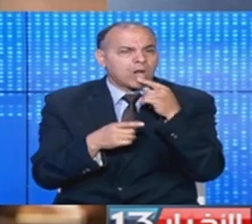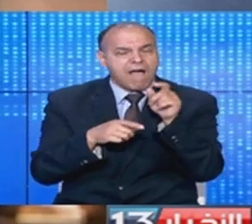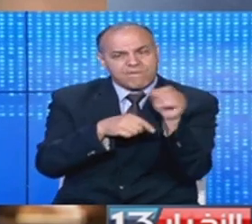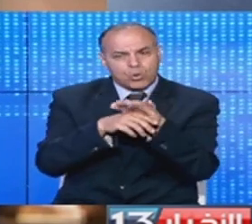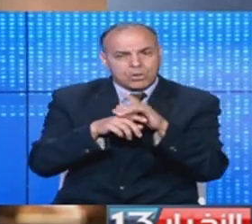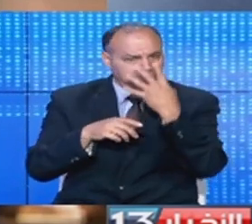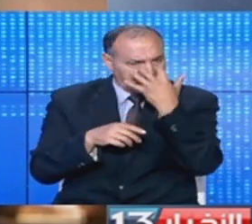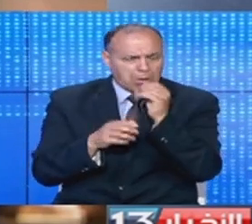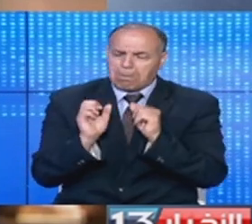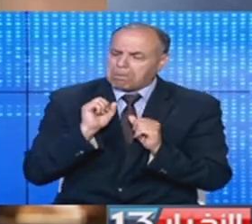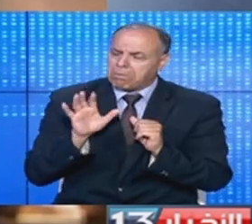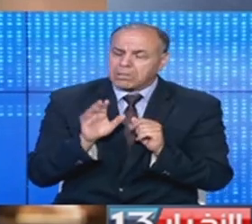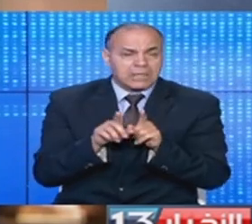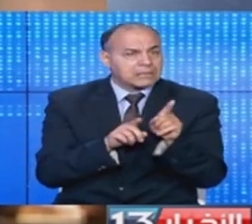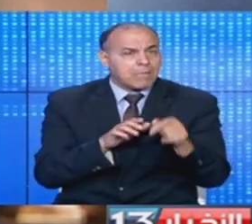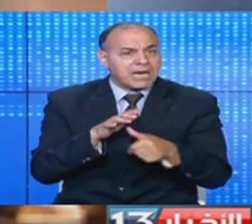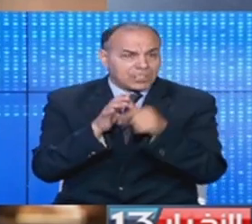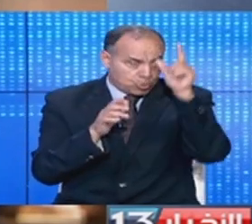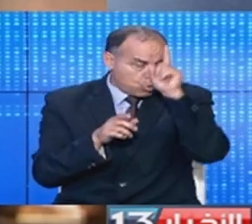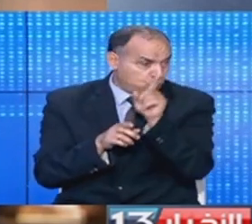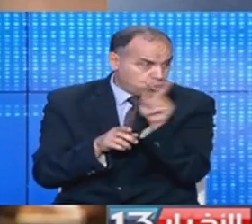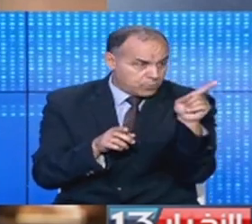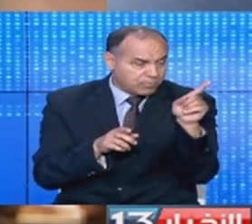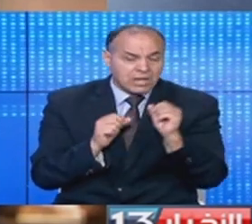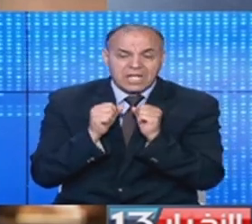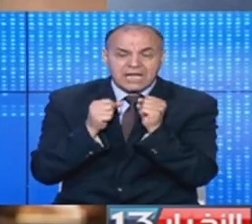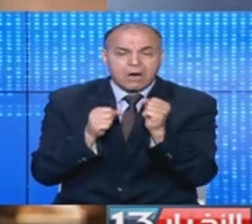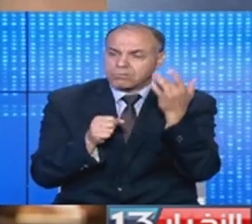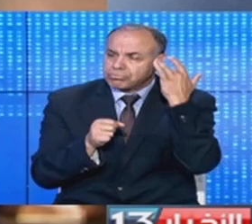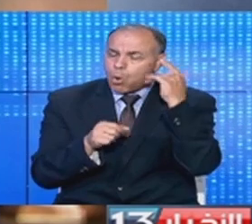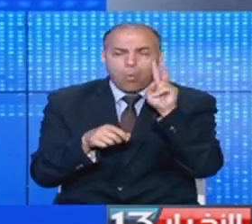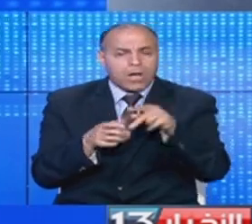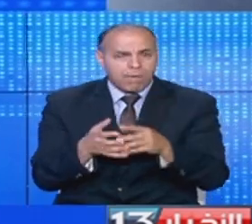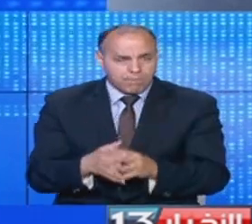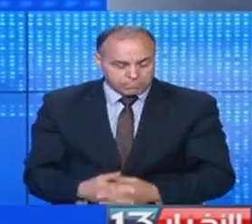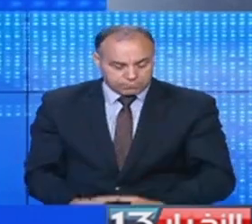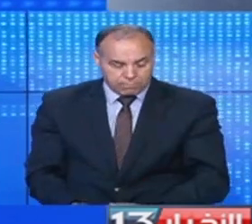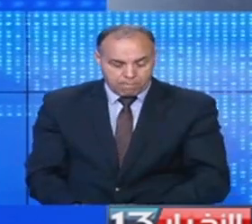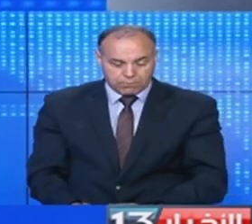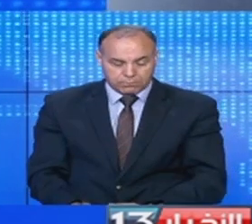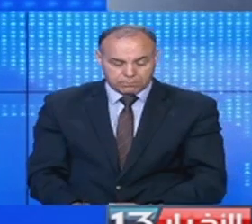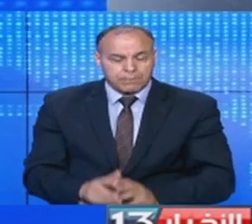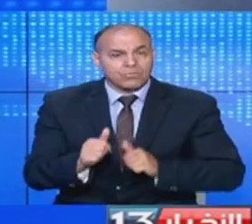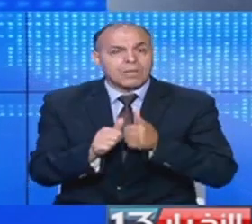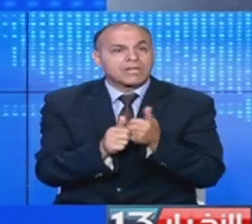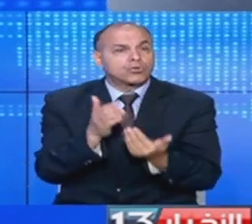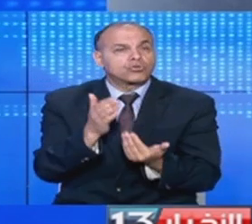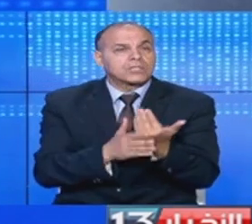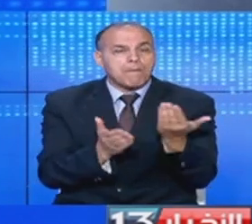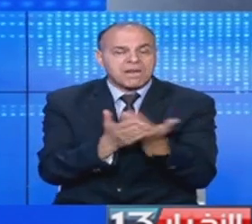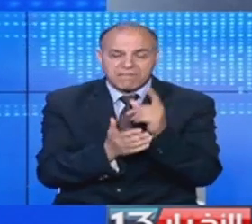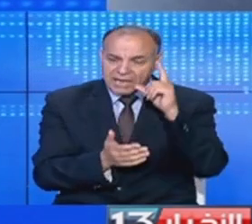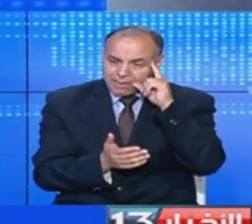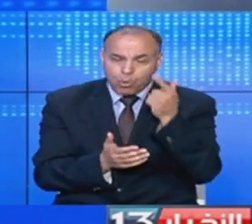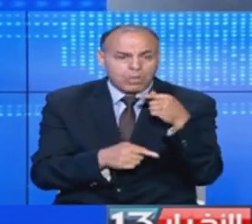الفيروس بجدية، واتهم الرئيس الجمهوري بأنه يحاول تجاهل الواقع. متابعة لتطورات الملف الليبي،